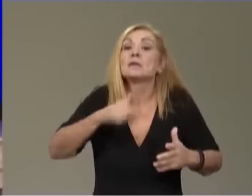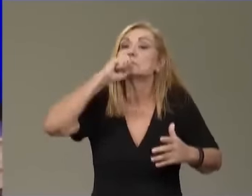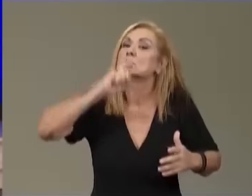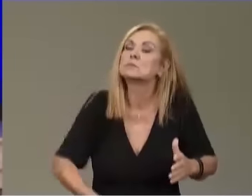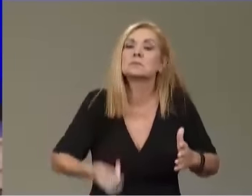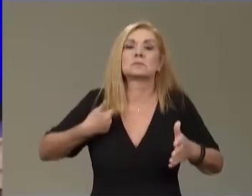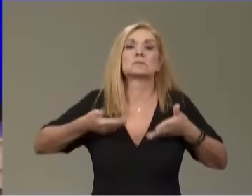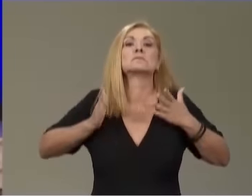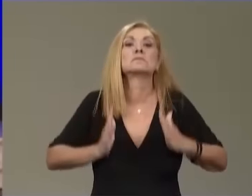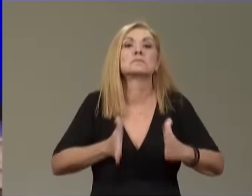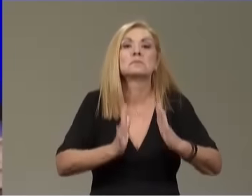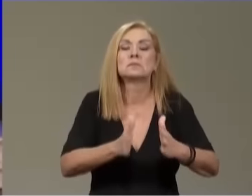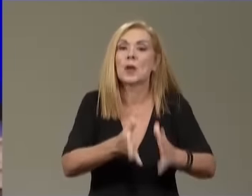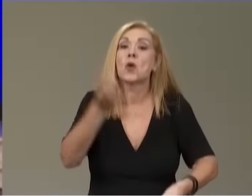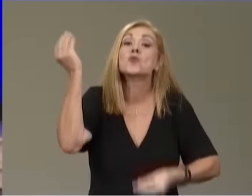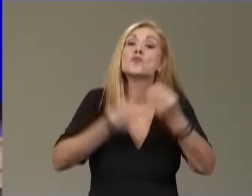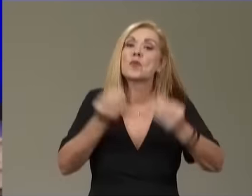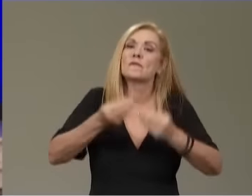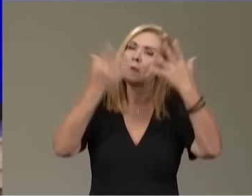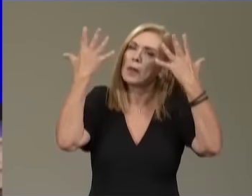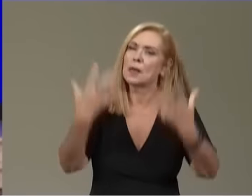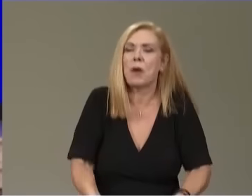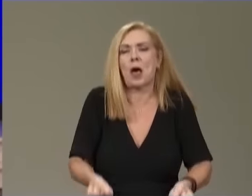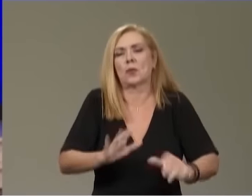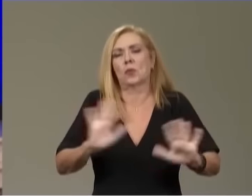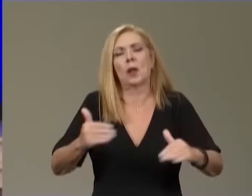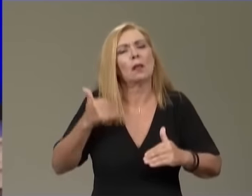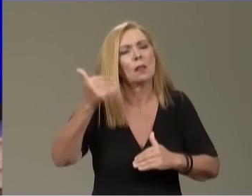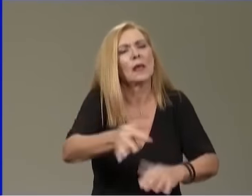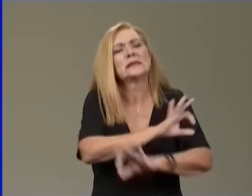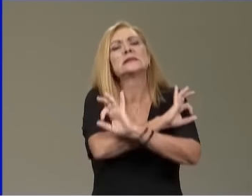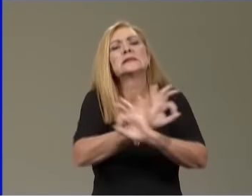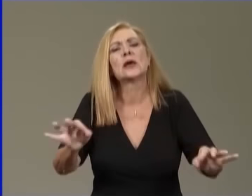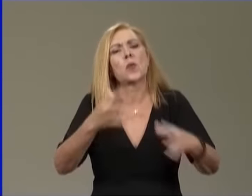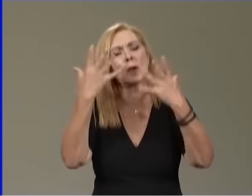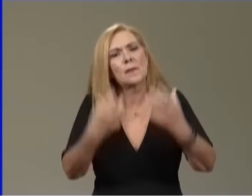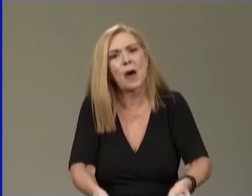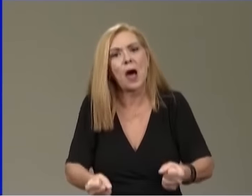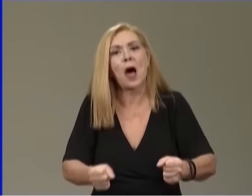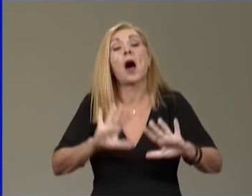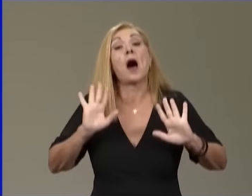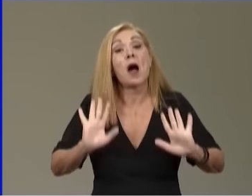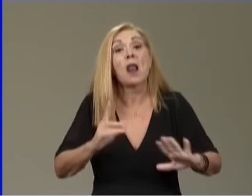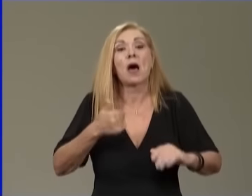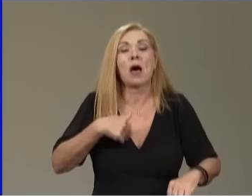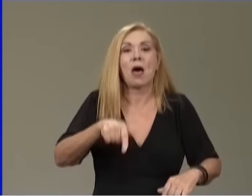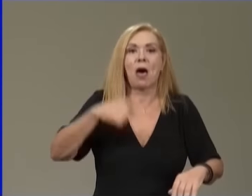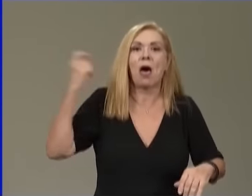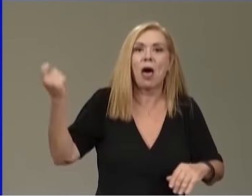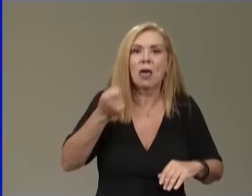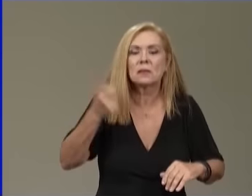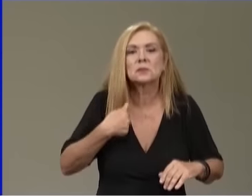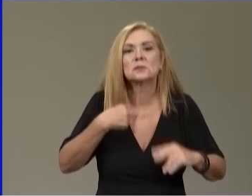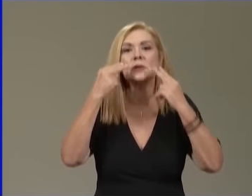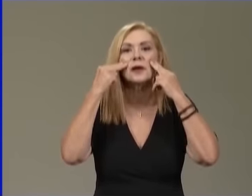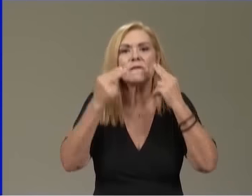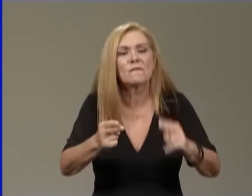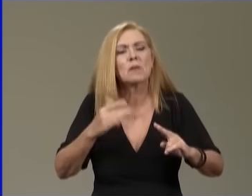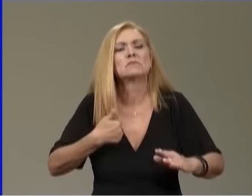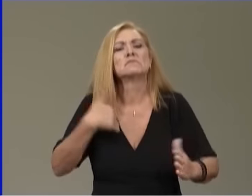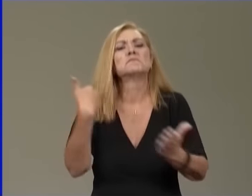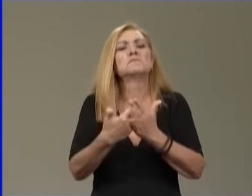Φουρτούνες, με άλλα λόγια, υπάρχουν και θα υπάρχουν. Αναμφίβολο όμως το εθνικό σκαρί αποδεικνύει ότι